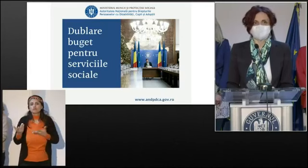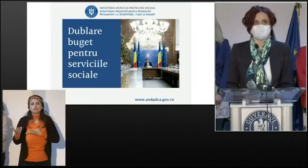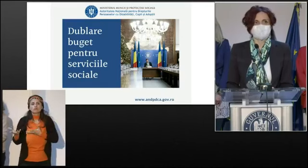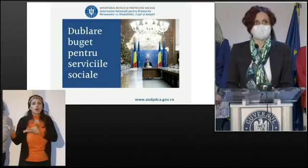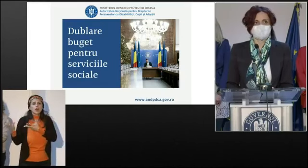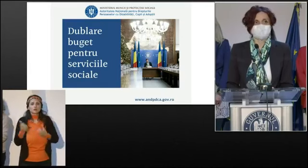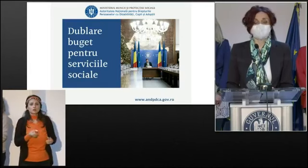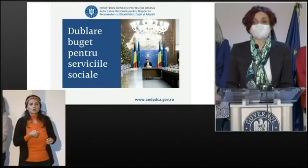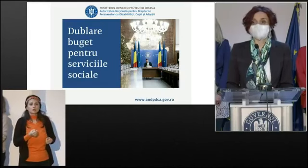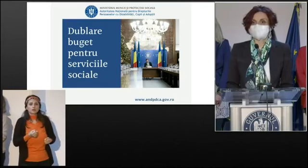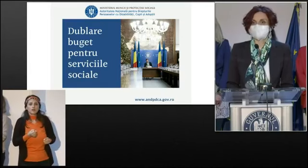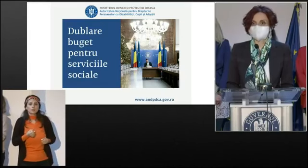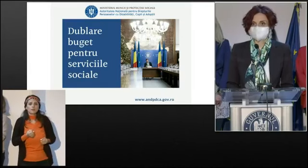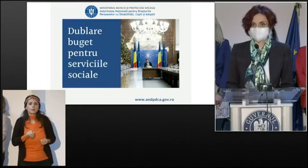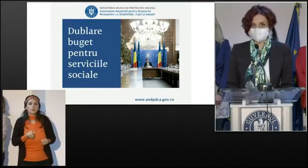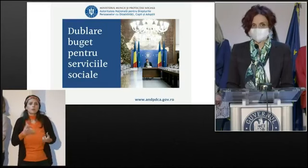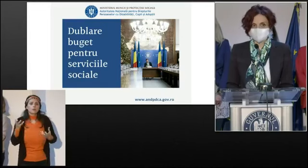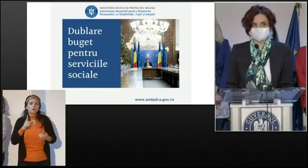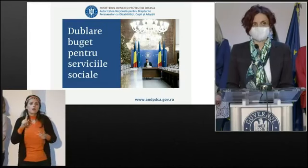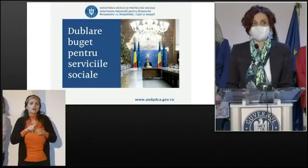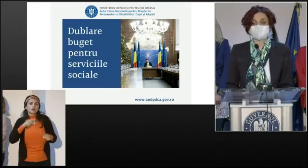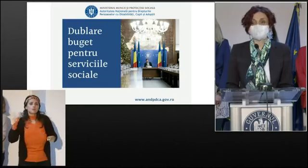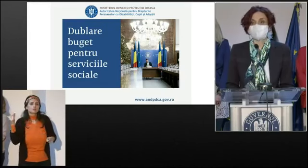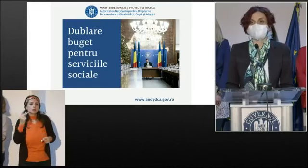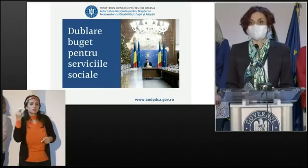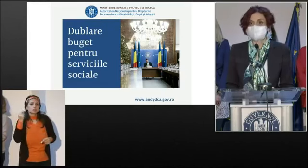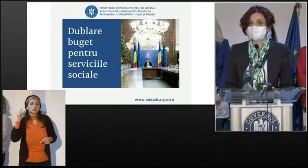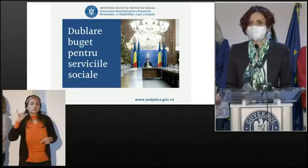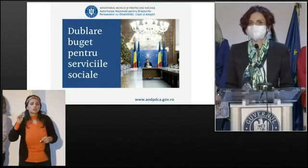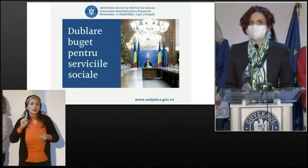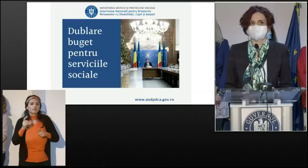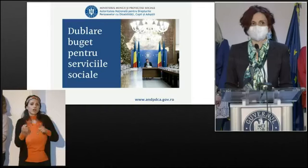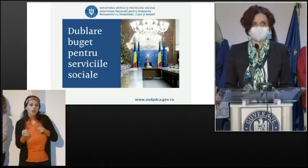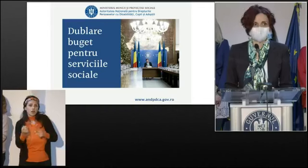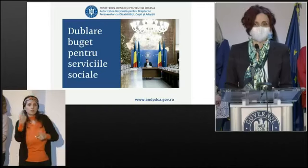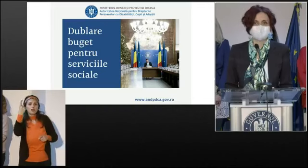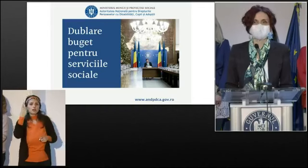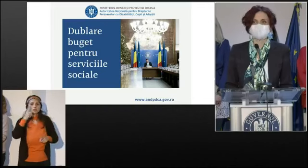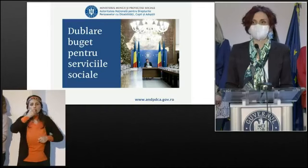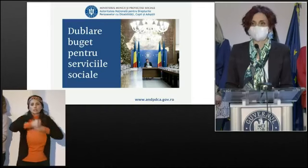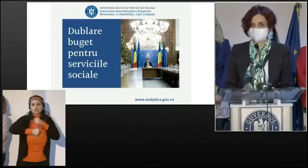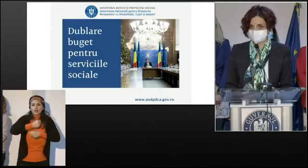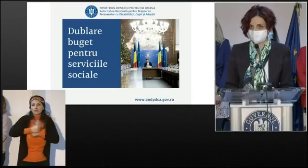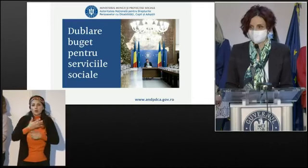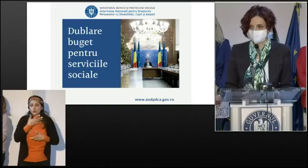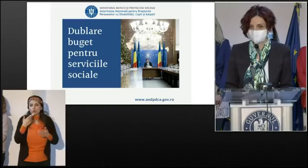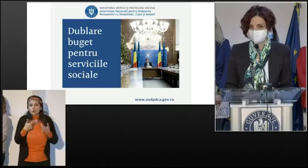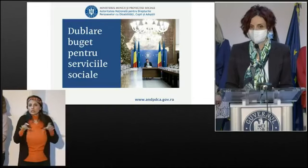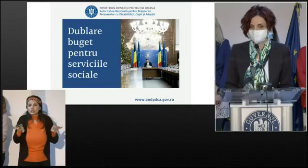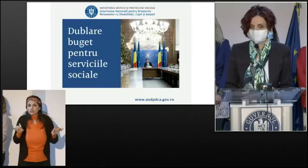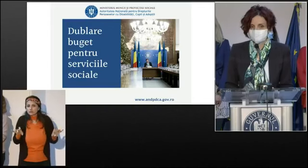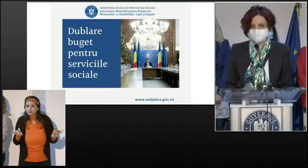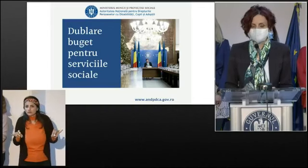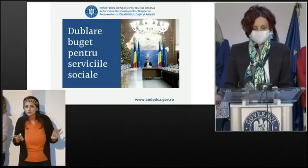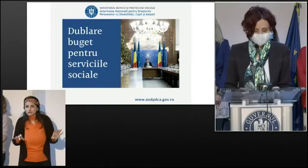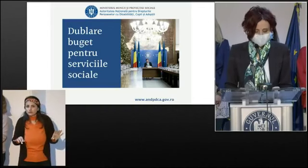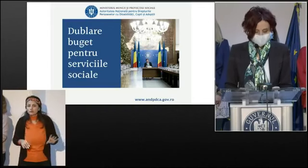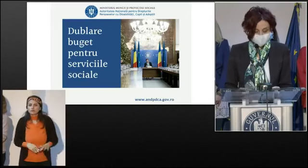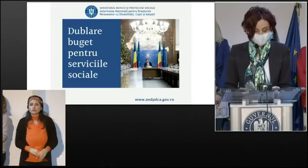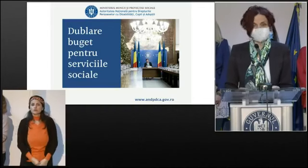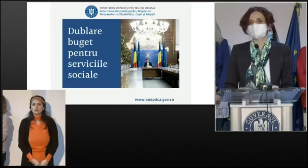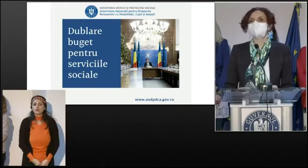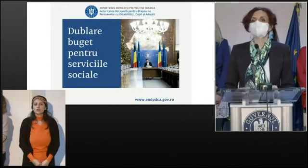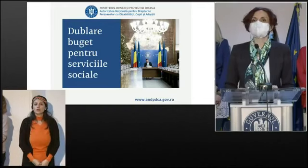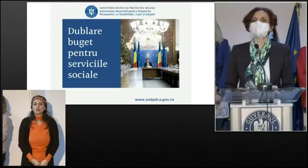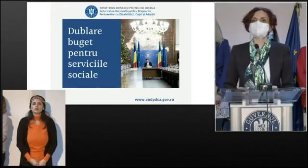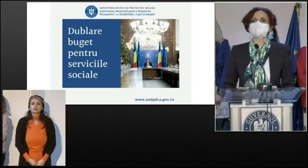la Nu numai la îmbunatatirea dar si la aparitia unor servicii care nu existau sa stie